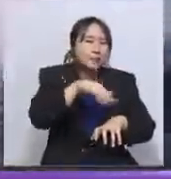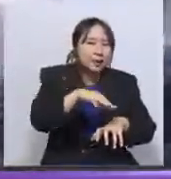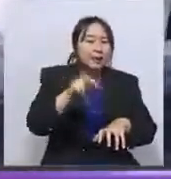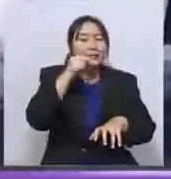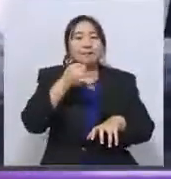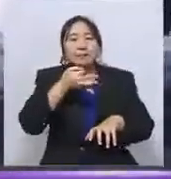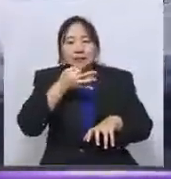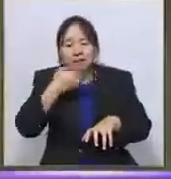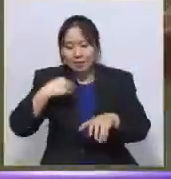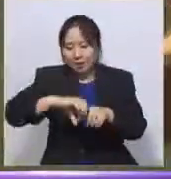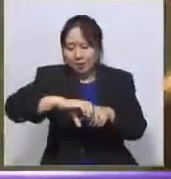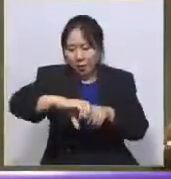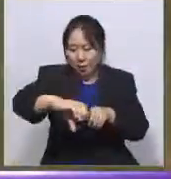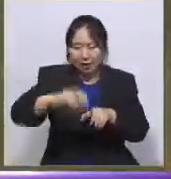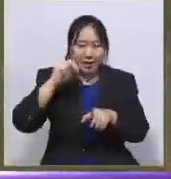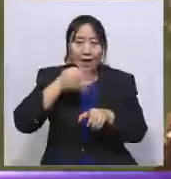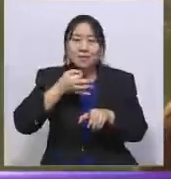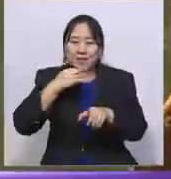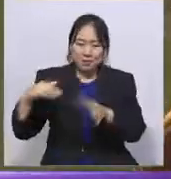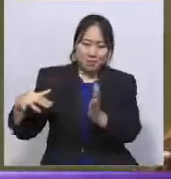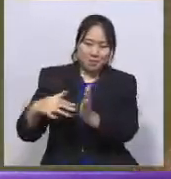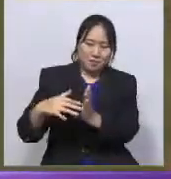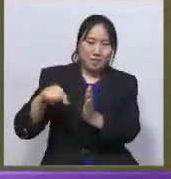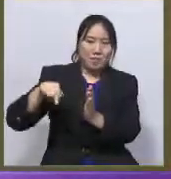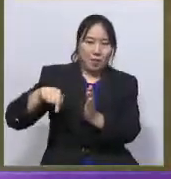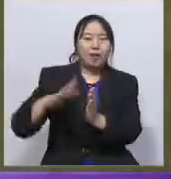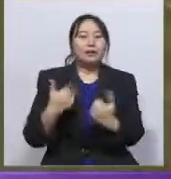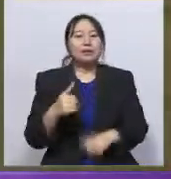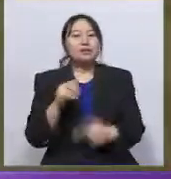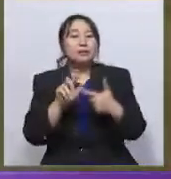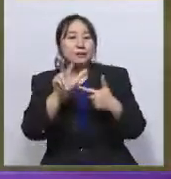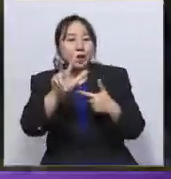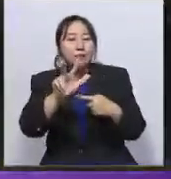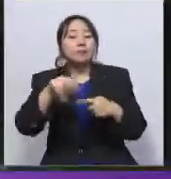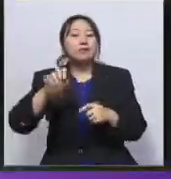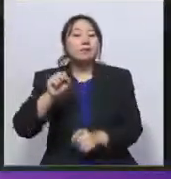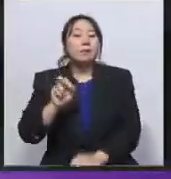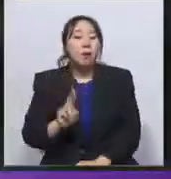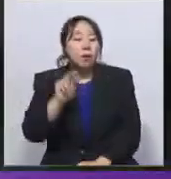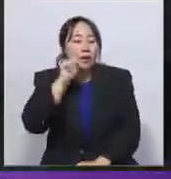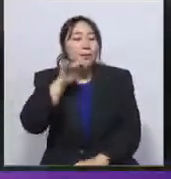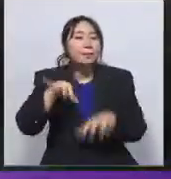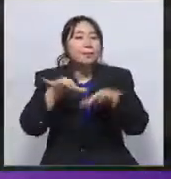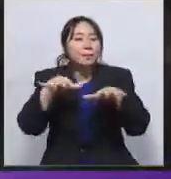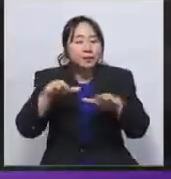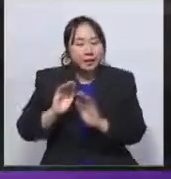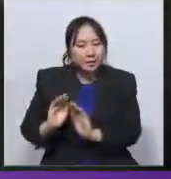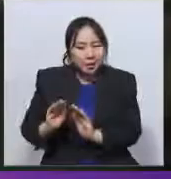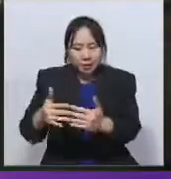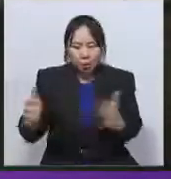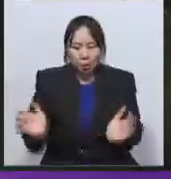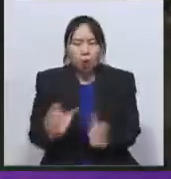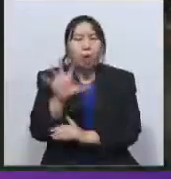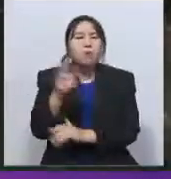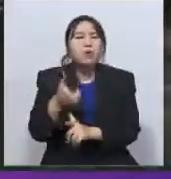แนวกันชนน้ำจืดดันน้ำเค็มส่วนจุดที่3ก็เป็นการสำรองการกักเก็บน้ำจืดที่ชุมชนได้พัฒนา นาบ่อกุ้งร้าง